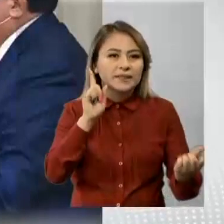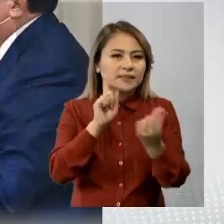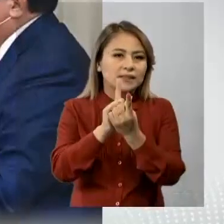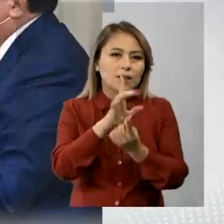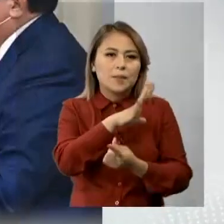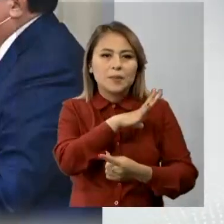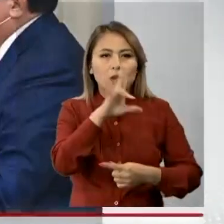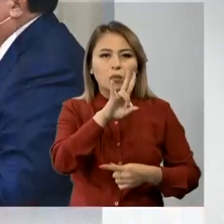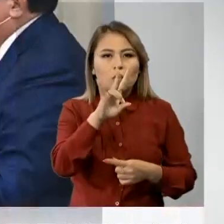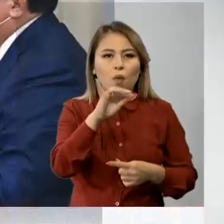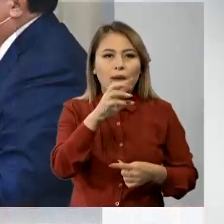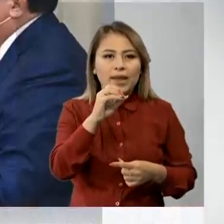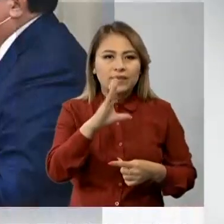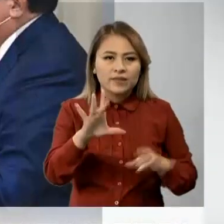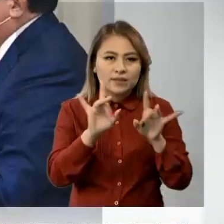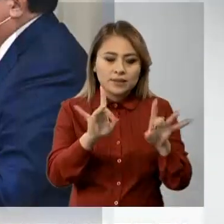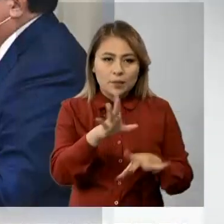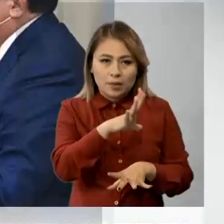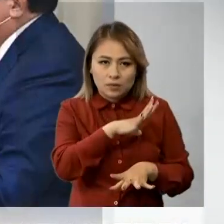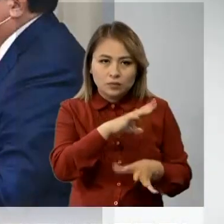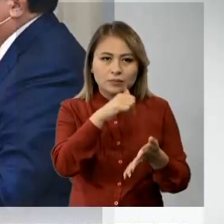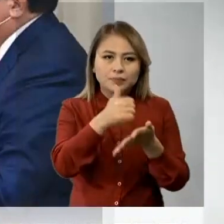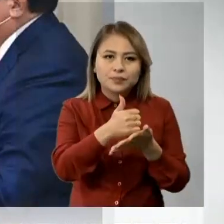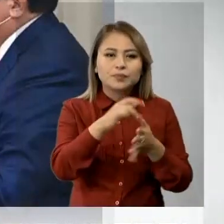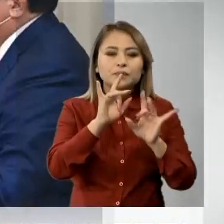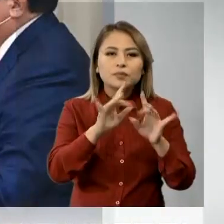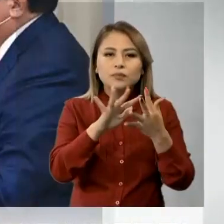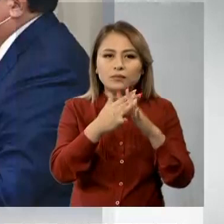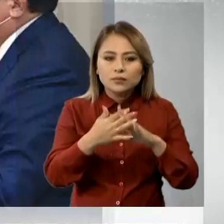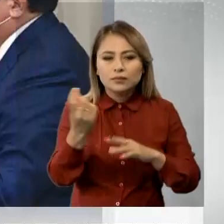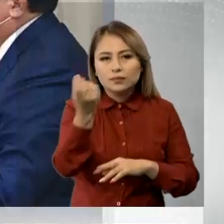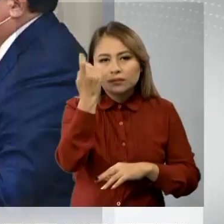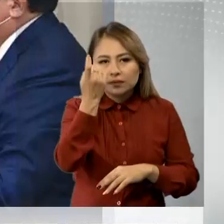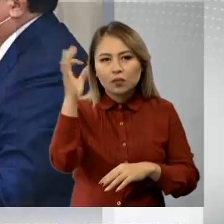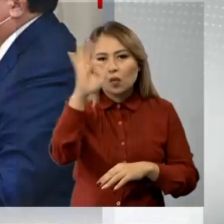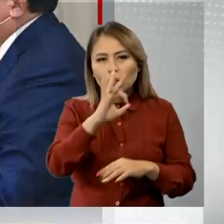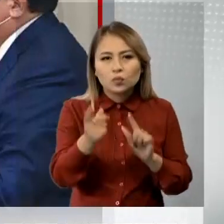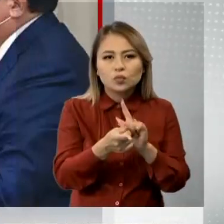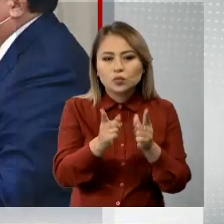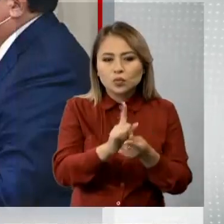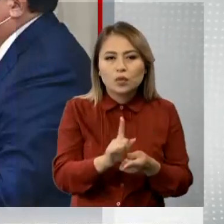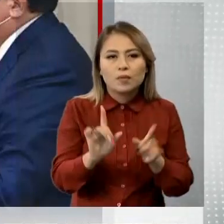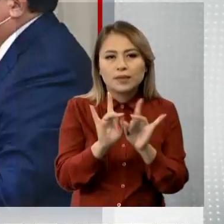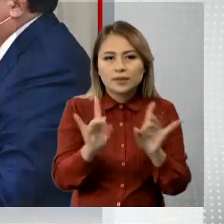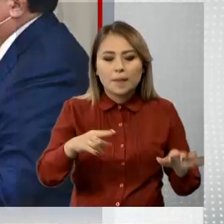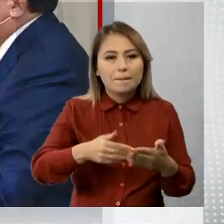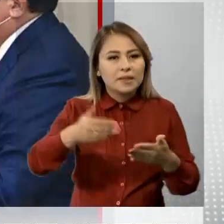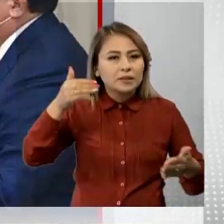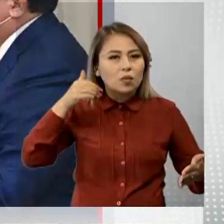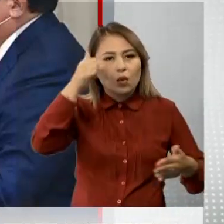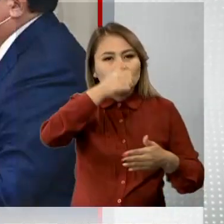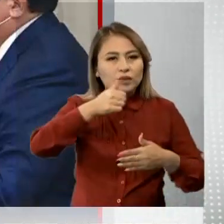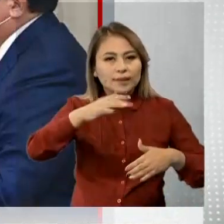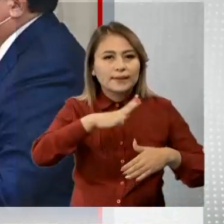болған Маңғыстау әкімі Нұрлан Ноғаев айтты. Сондай-ақ өңір басшысы ауыл шаруашылығы саласындағы оң өзгерістер туралы баяндады.